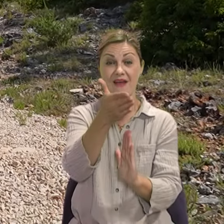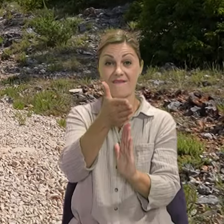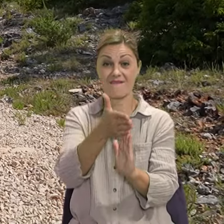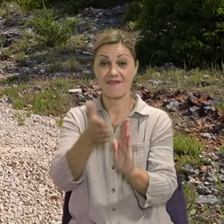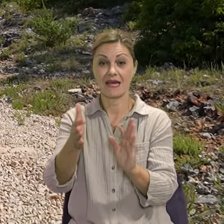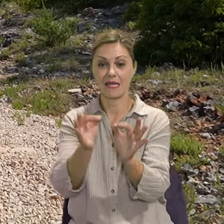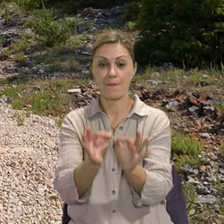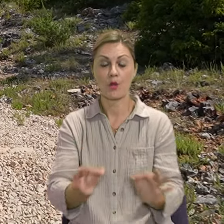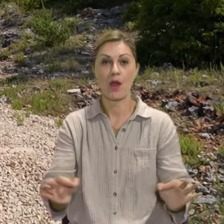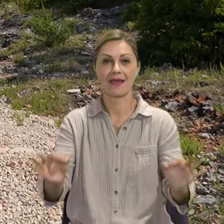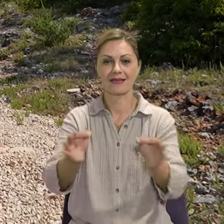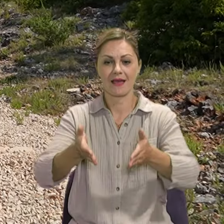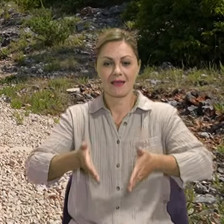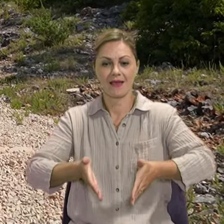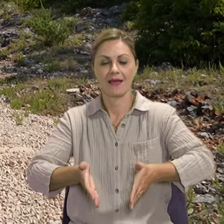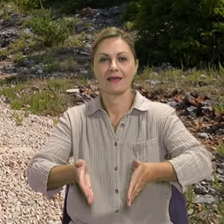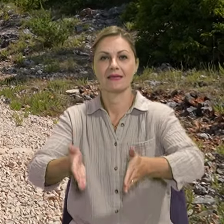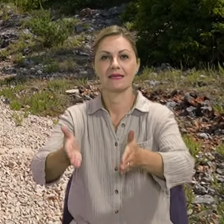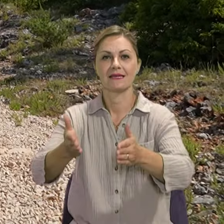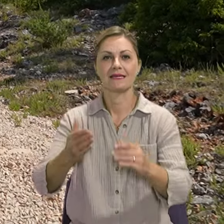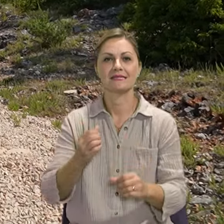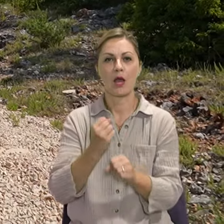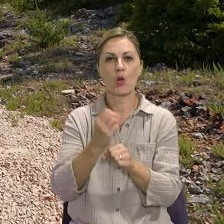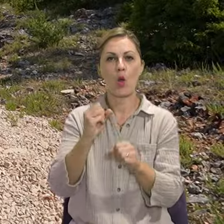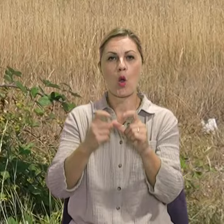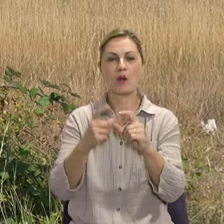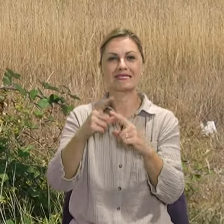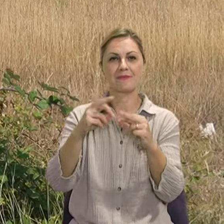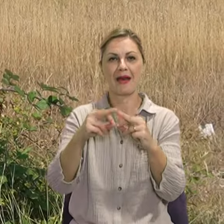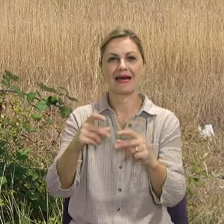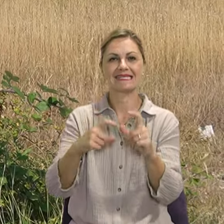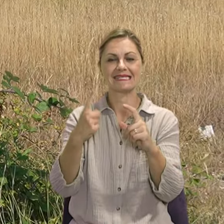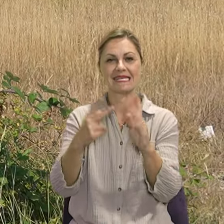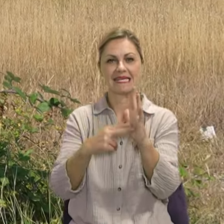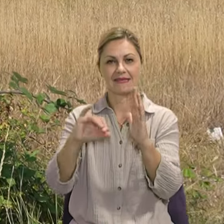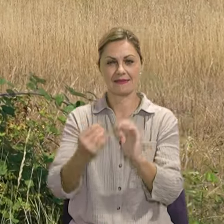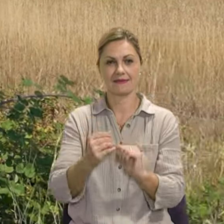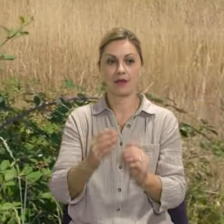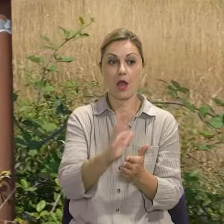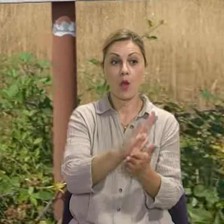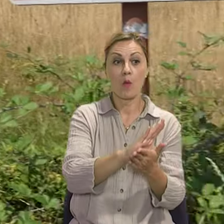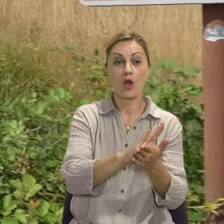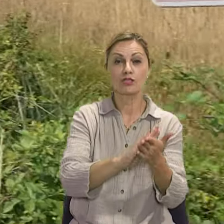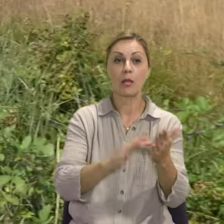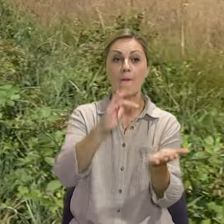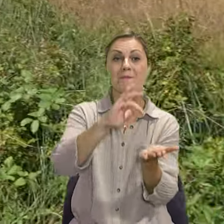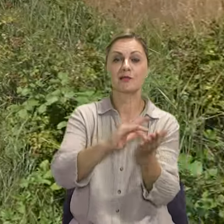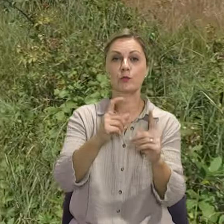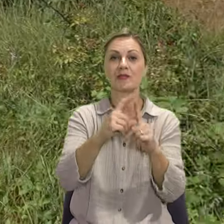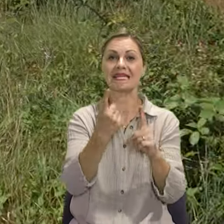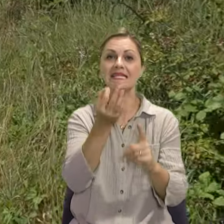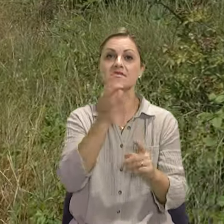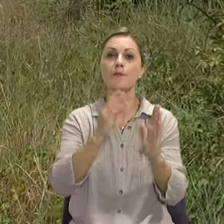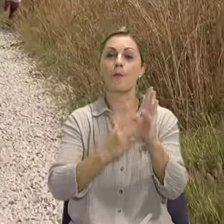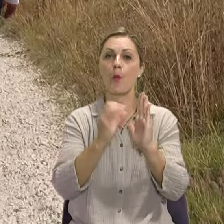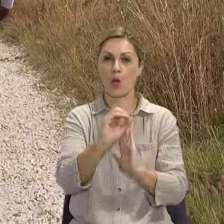Prva faza projekta, revitalizacija staze Gospi Sinjskoj, privedena je kraju. Obnavljanje staze na području Dugopolja i Dicma započelo je u ožujku